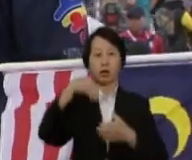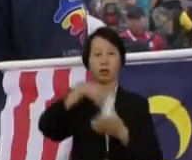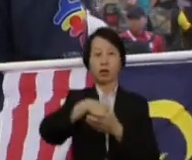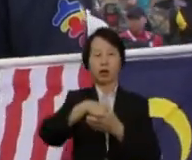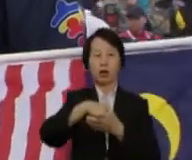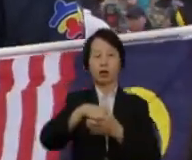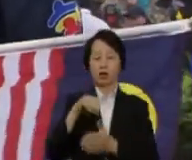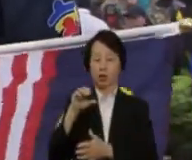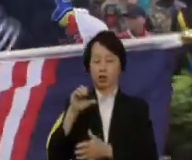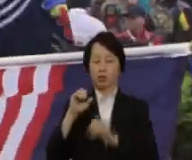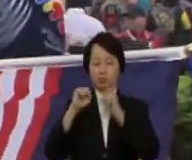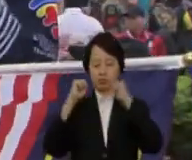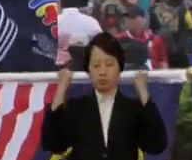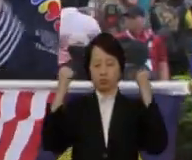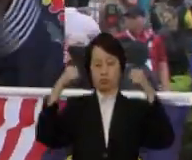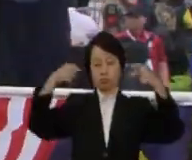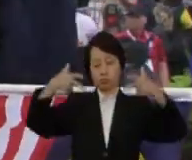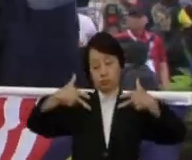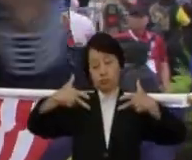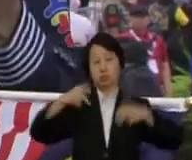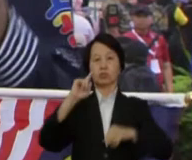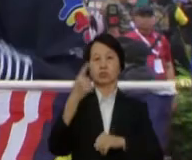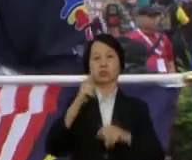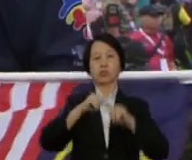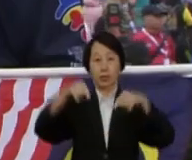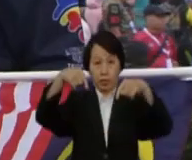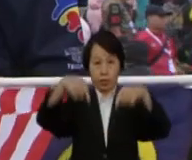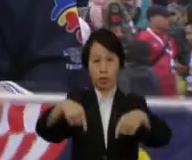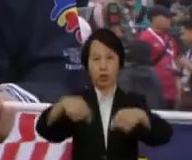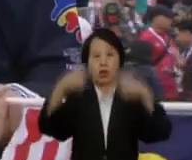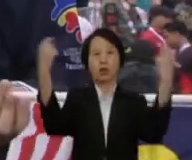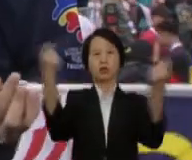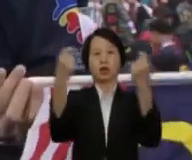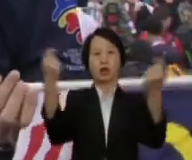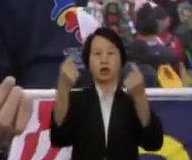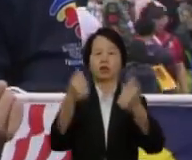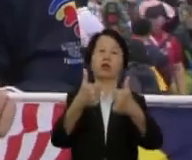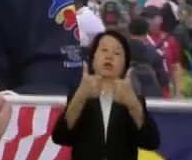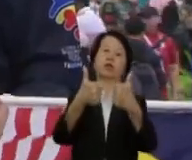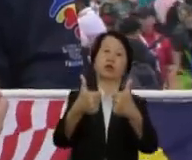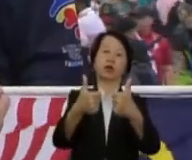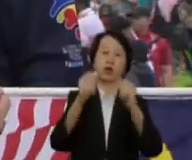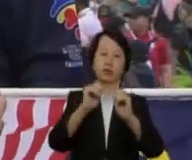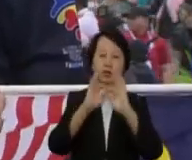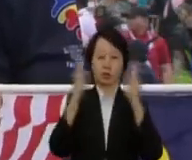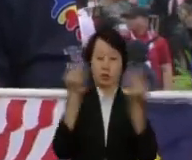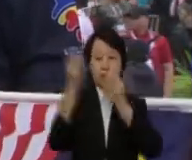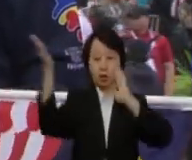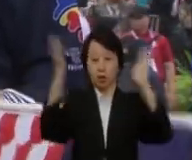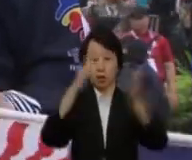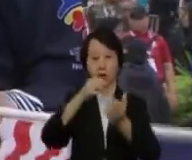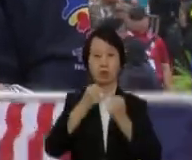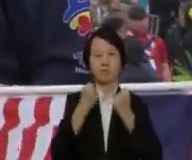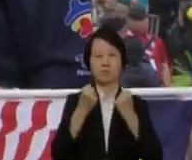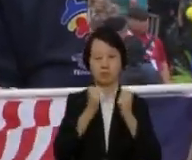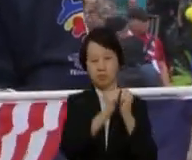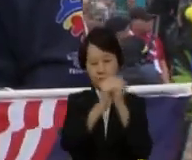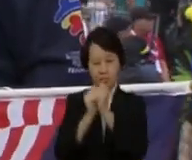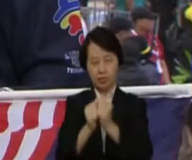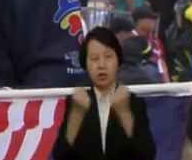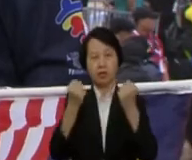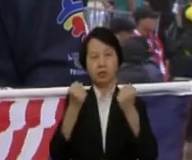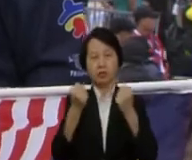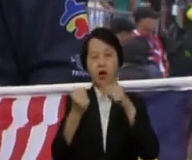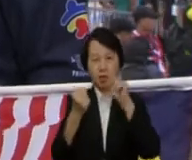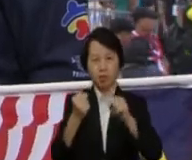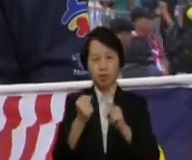studio sahaja untuk meraihkannya bersama dengan anda. Tetapi hari ini sambutan yang amat bermakna, keluarga Malaysia teguh bersama. Teguh bersama